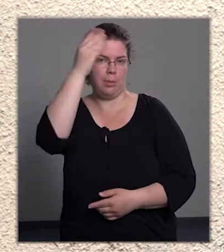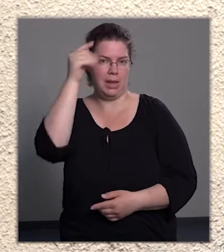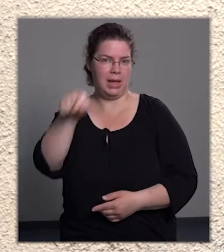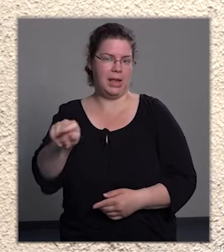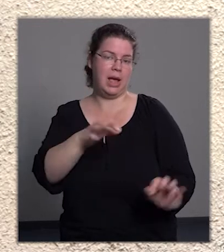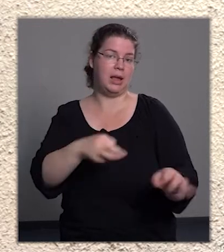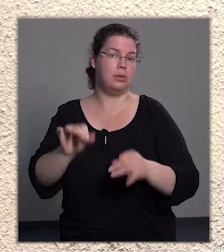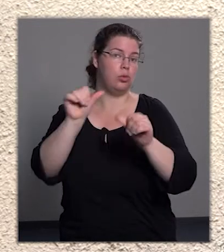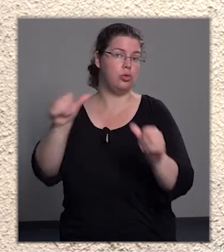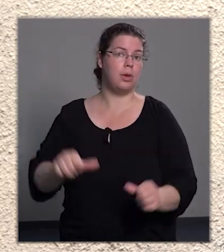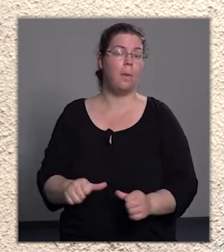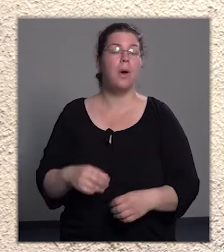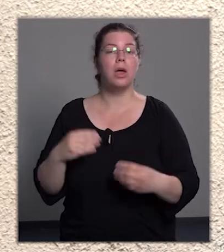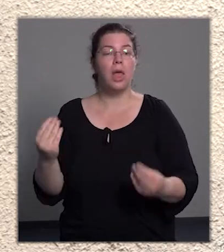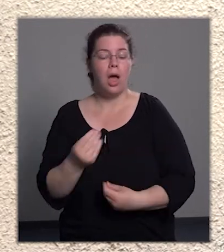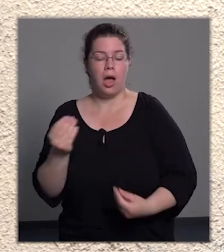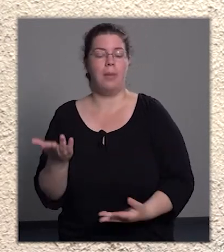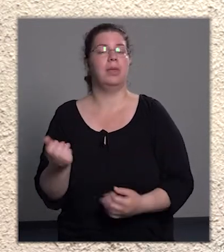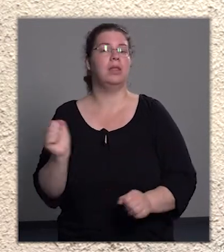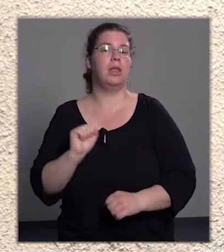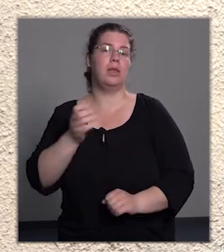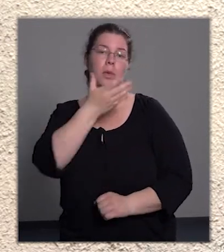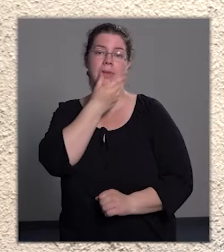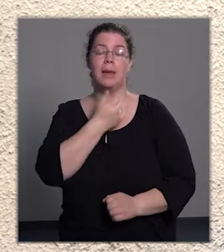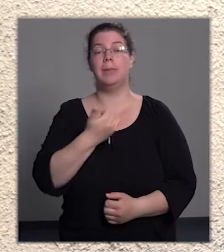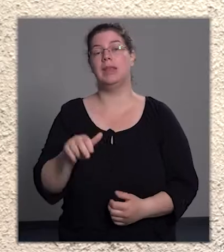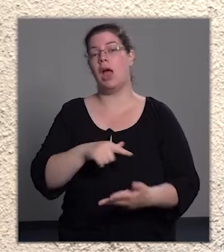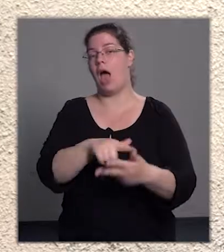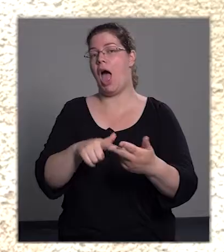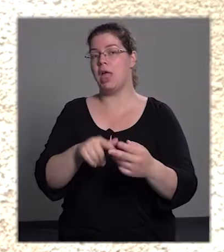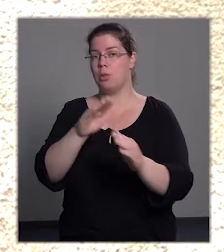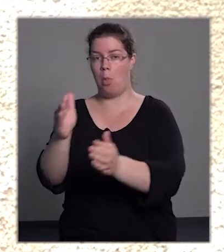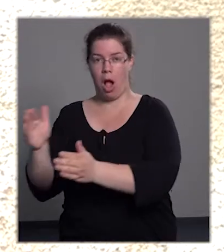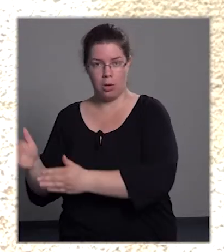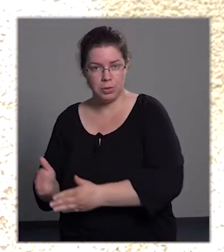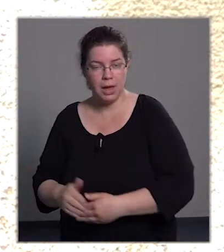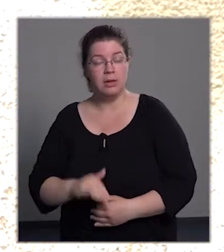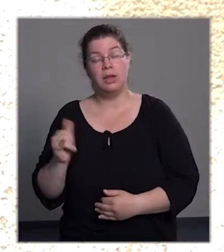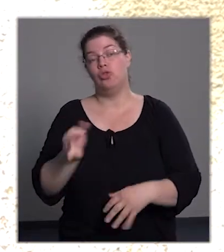hát nagyon szép mind a három alkotás, és hát jó, hogy egy helyi